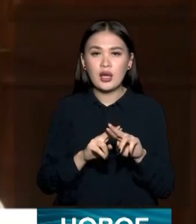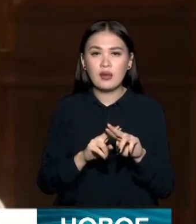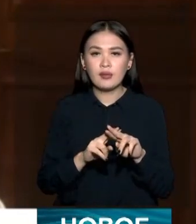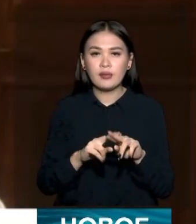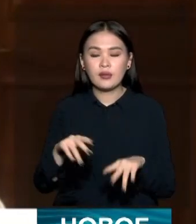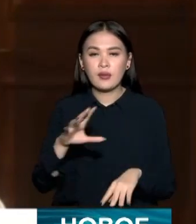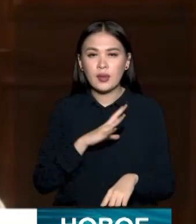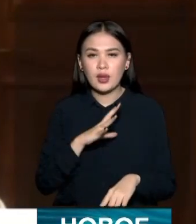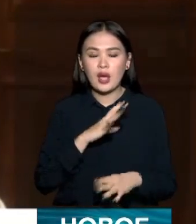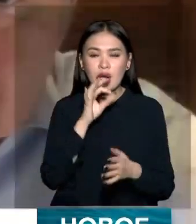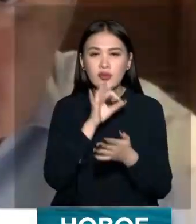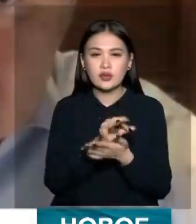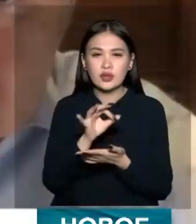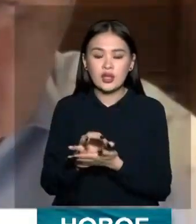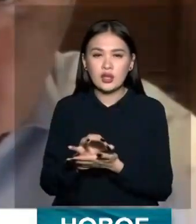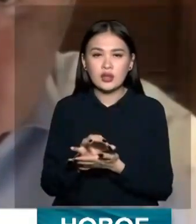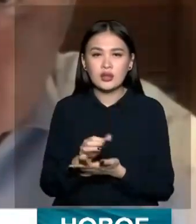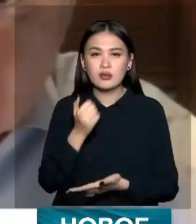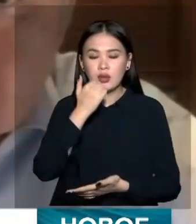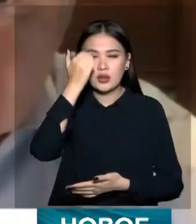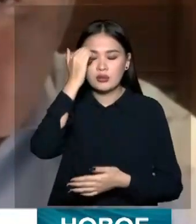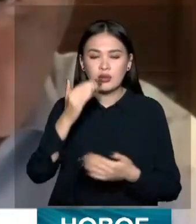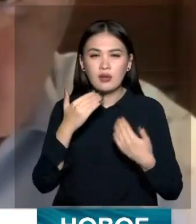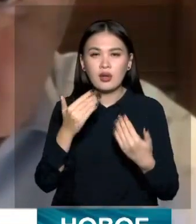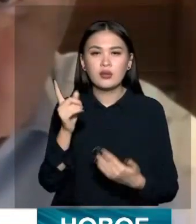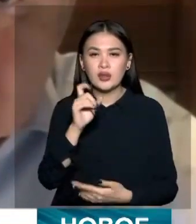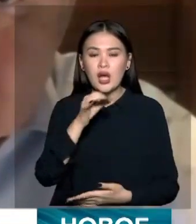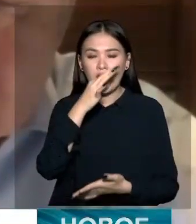бизнес, он на это отвечает. Алмаз Таласович, спасибо вам за ваше мнение.